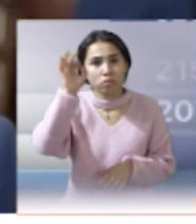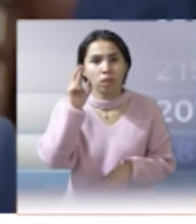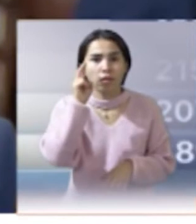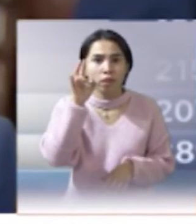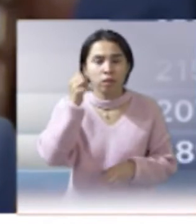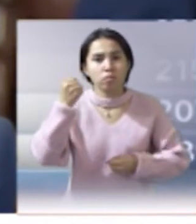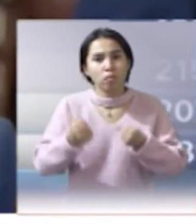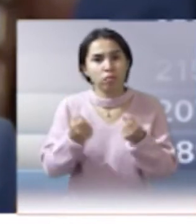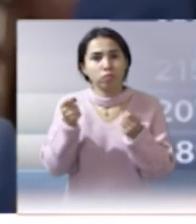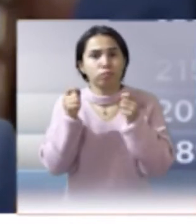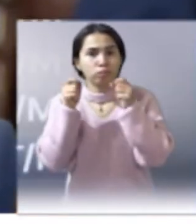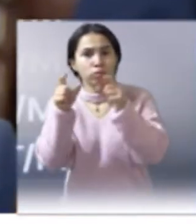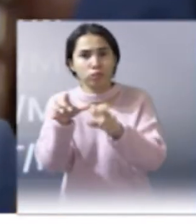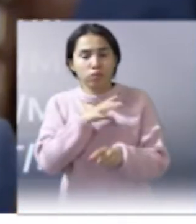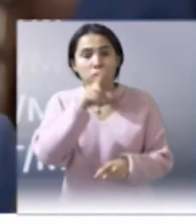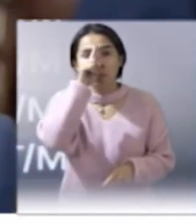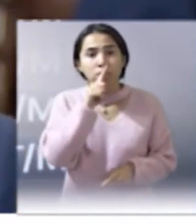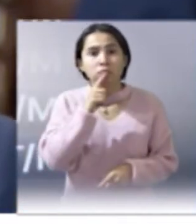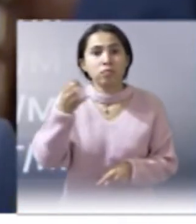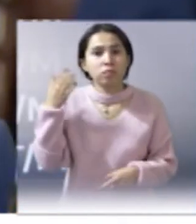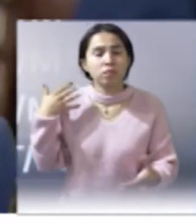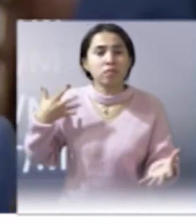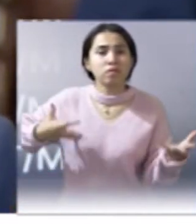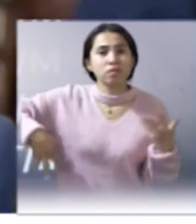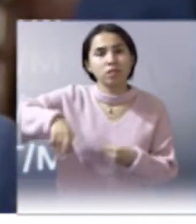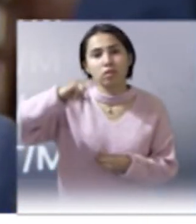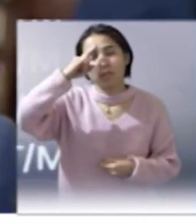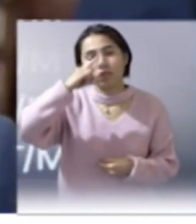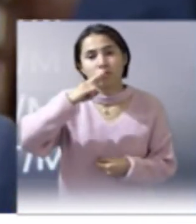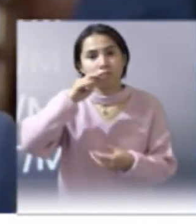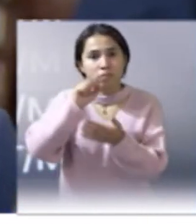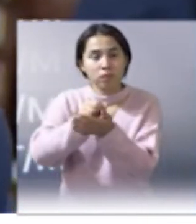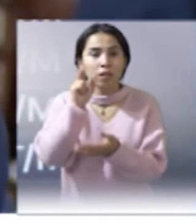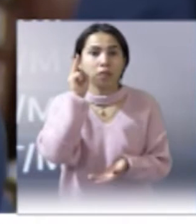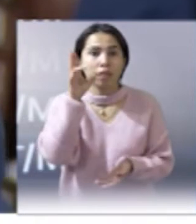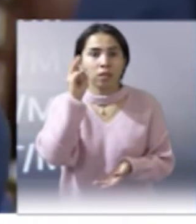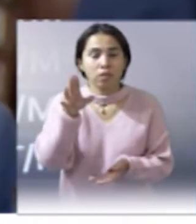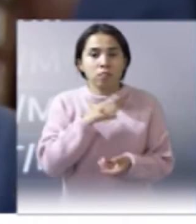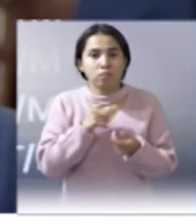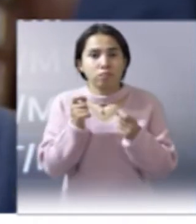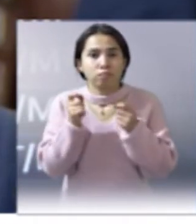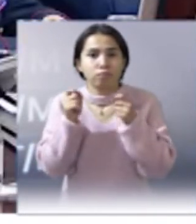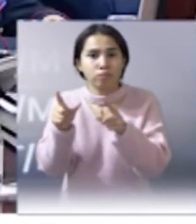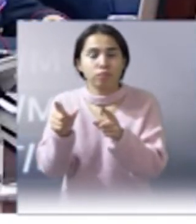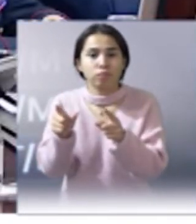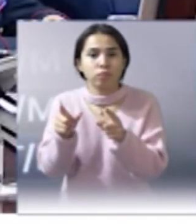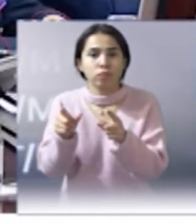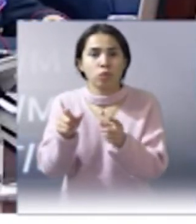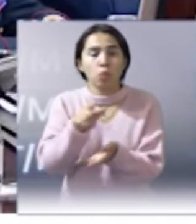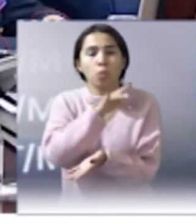Жамбылской области, то Аскар Узакбайулы, давайте продвигать его и в других областях страны. Мы поддерживаем данный проект.